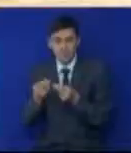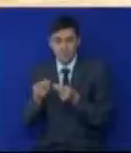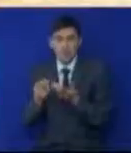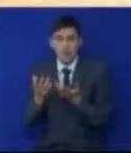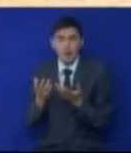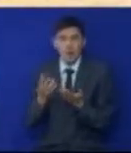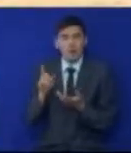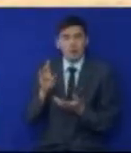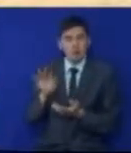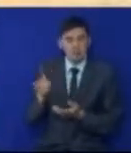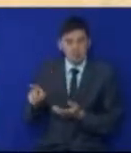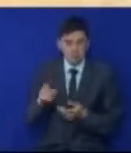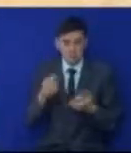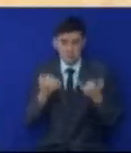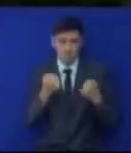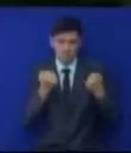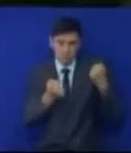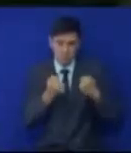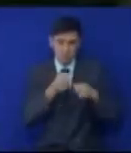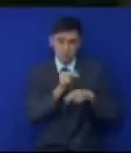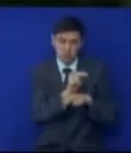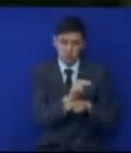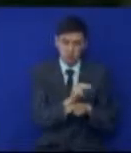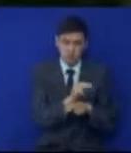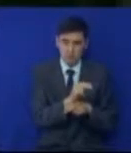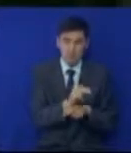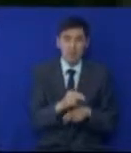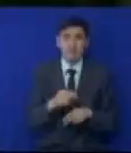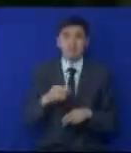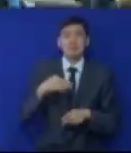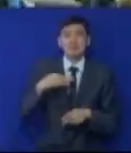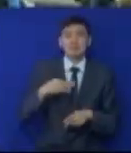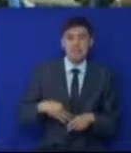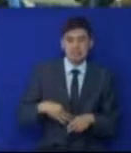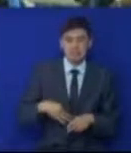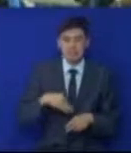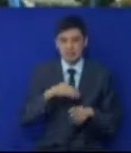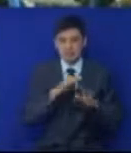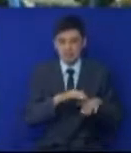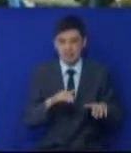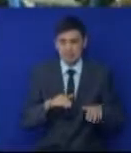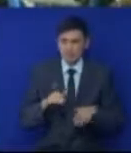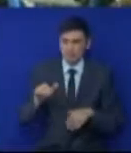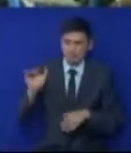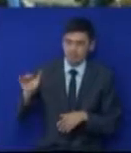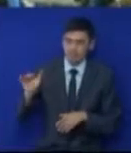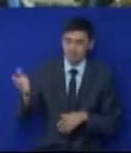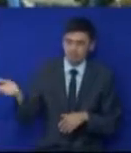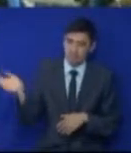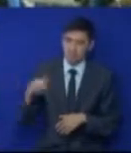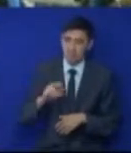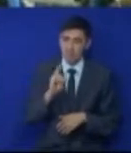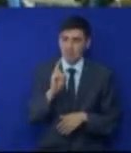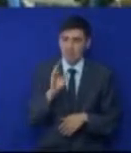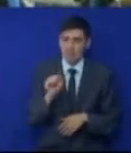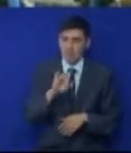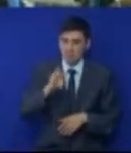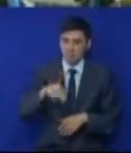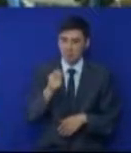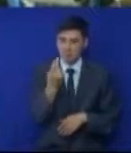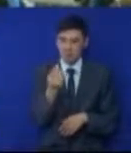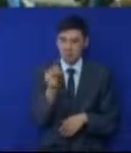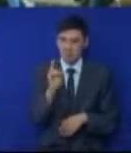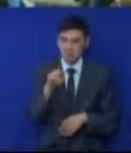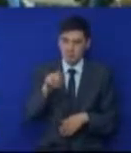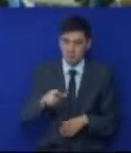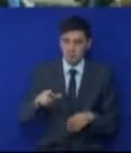айналысады. Алты баланың әкесі осыдан бір жыл бұрын мынадай көлік жасап шығарған. Солдар осындай квадроциклды қолдан жасауға болады